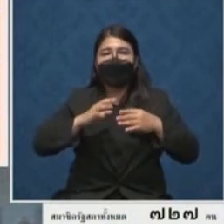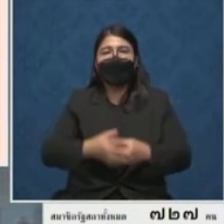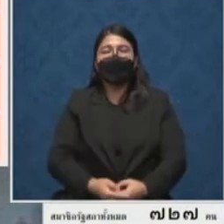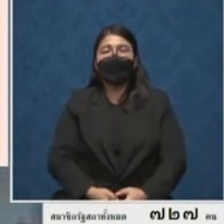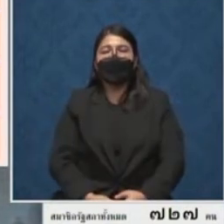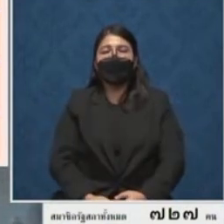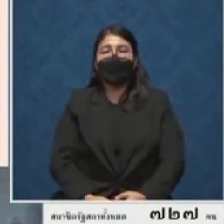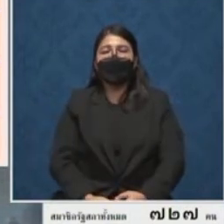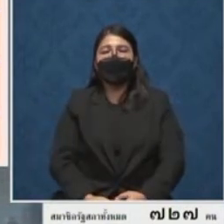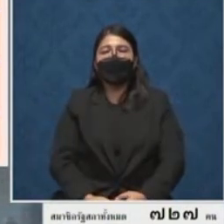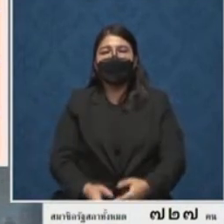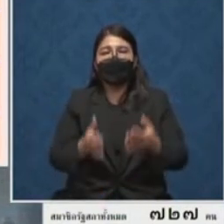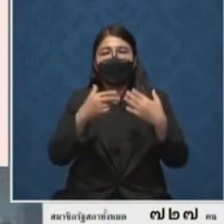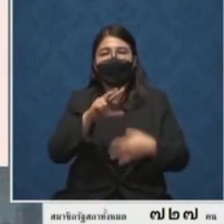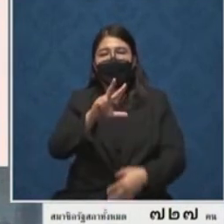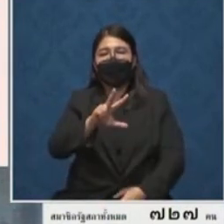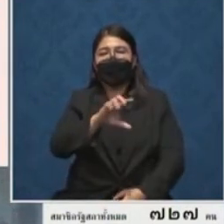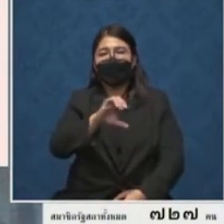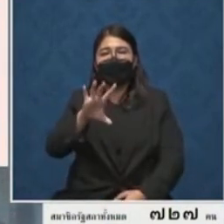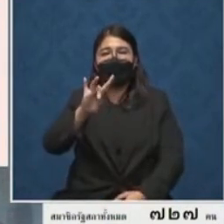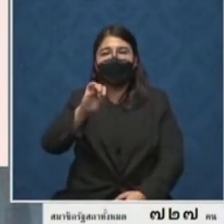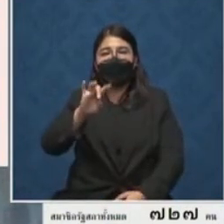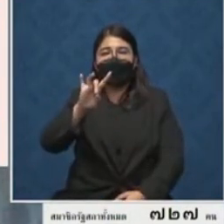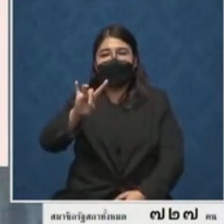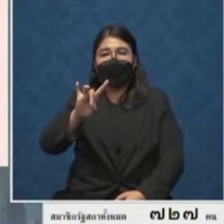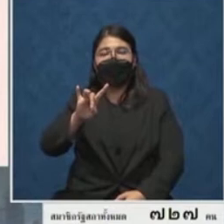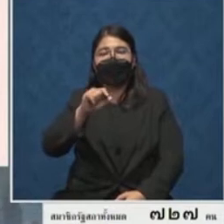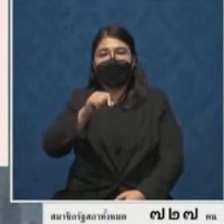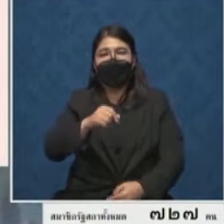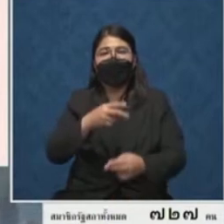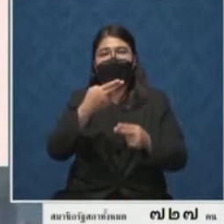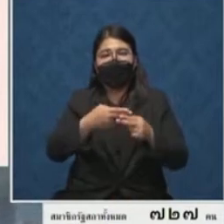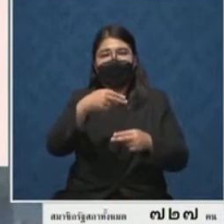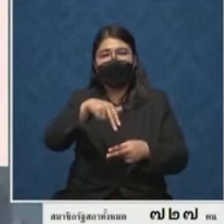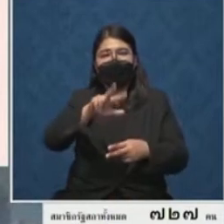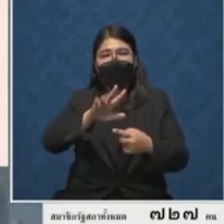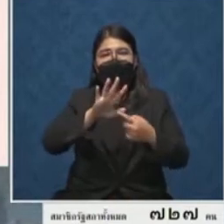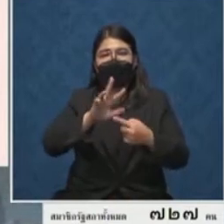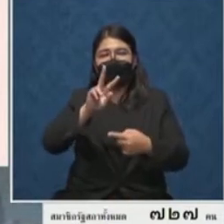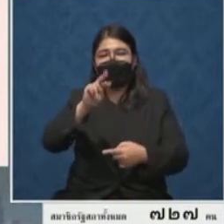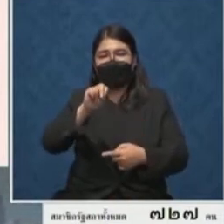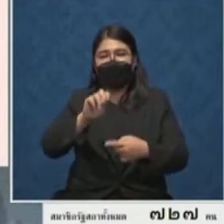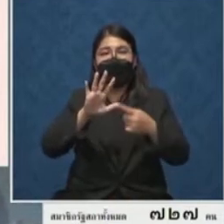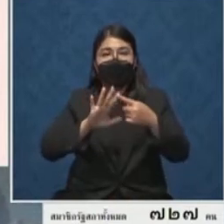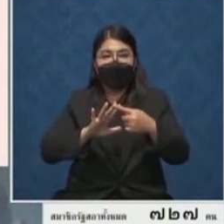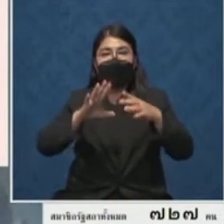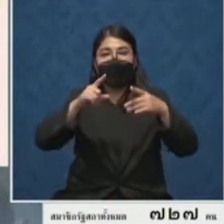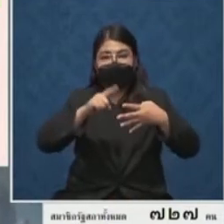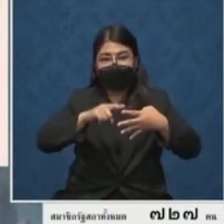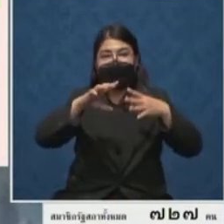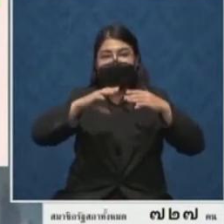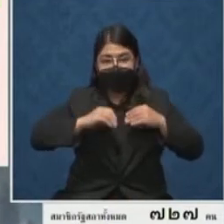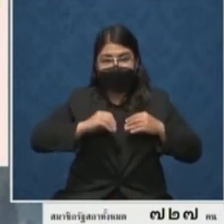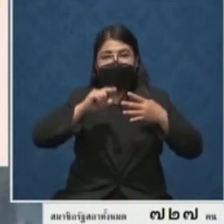388นายพานุศรีบุตรสยการ 1รับหลักการ2รับหลักการ3